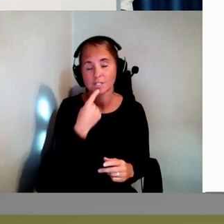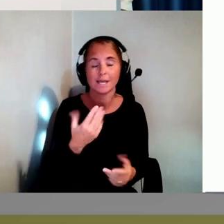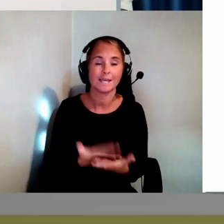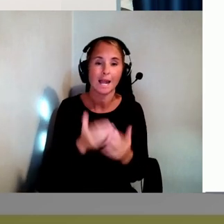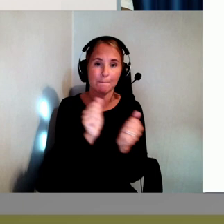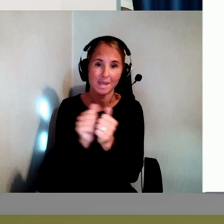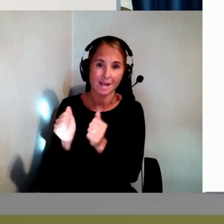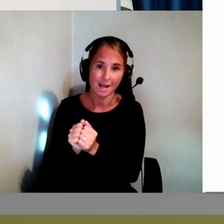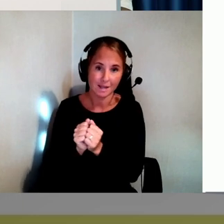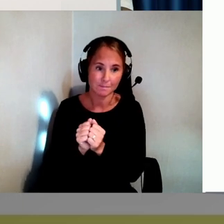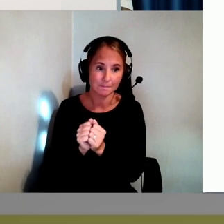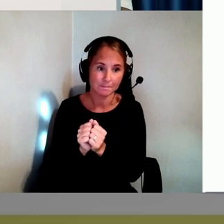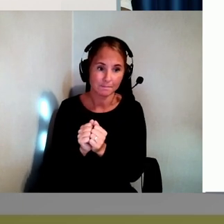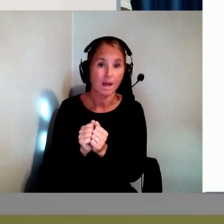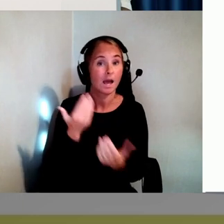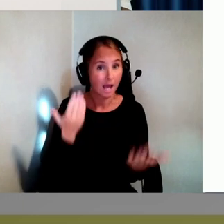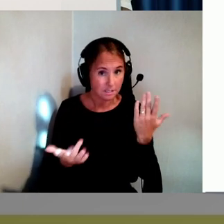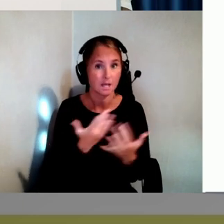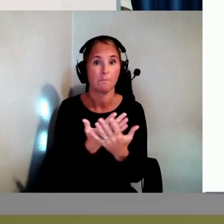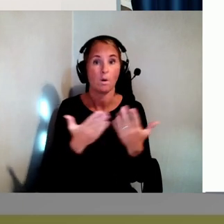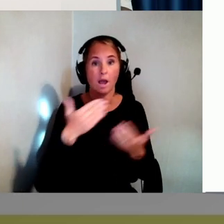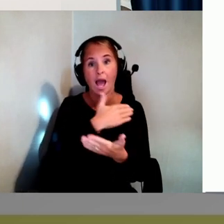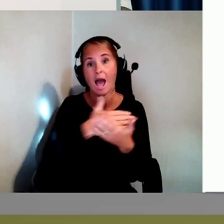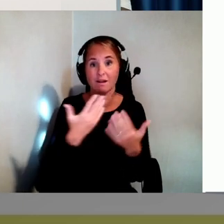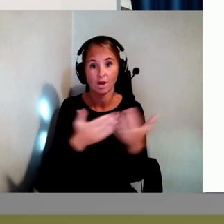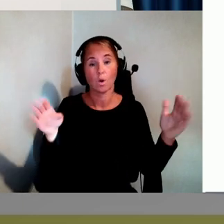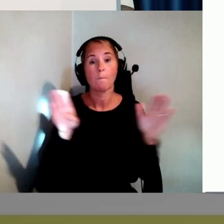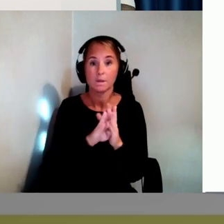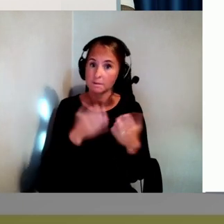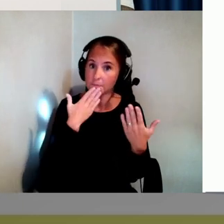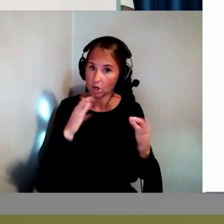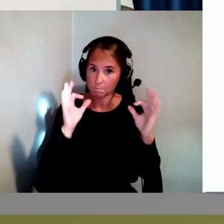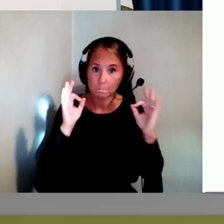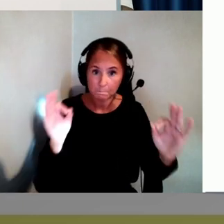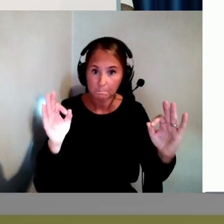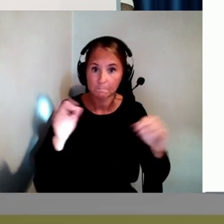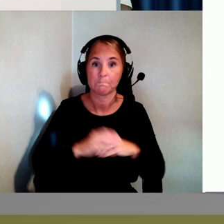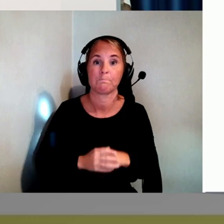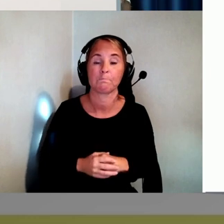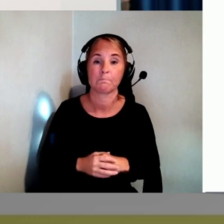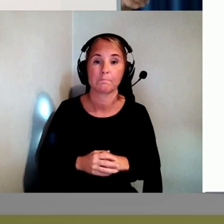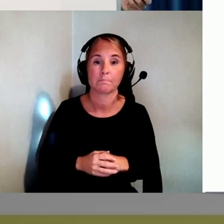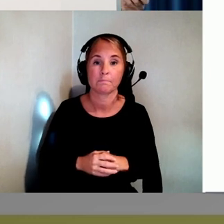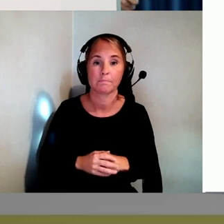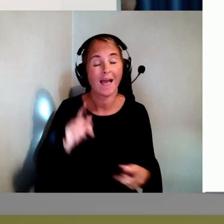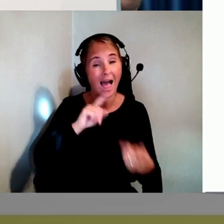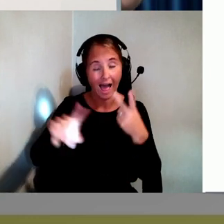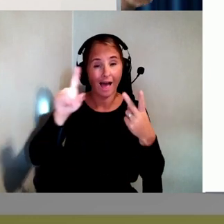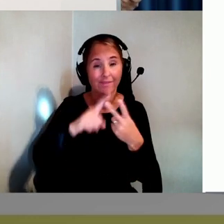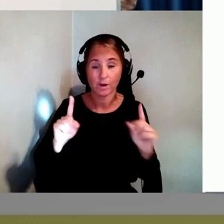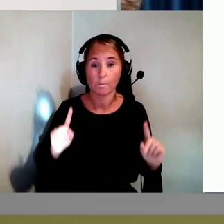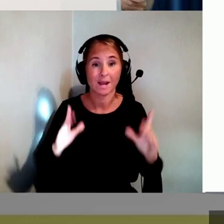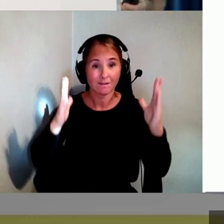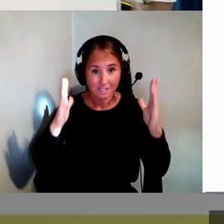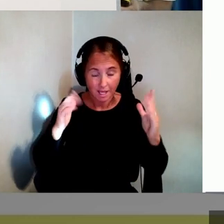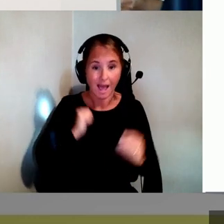hjälpmedel det är rätt många det är nästan halva rummet Det är jättebra Eh det är en helt annan upplevelse att använda